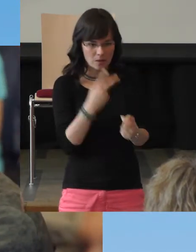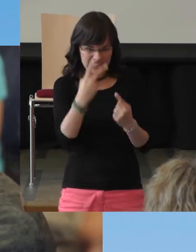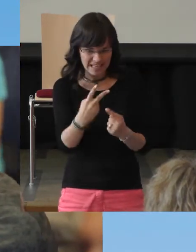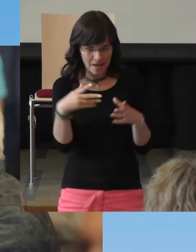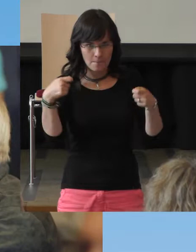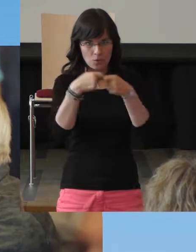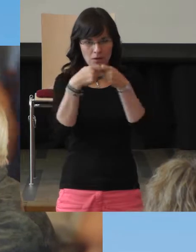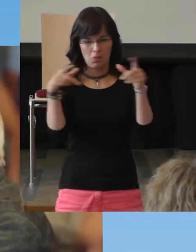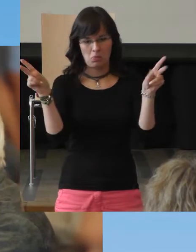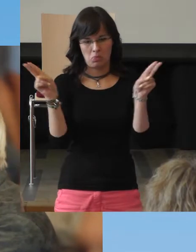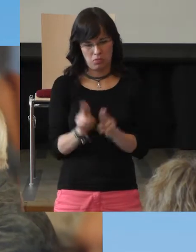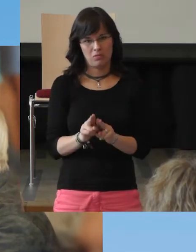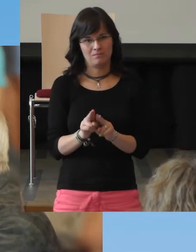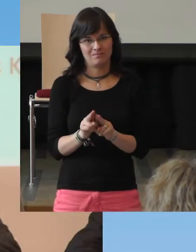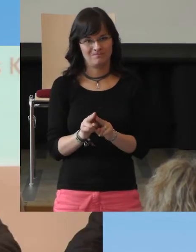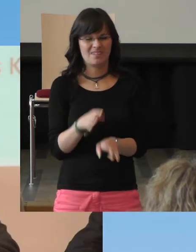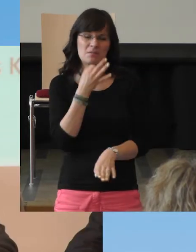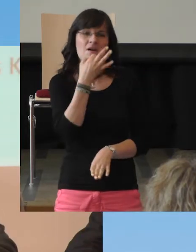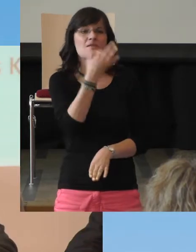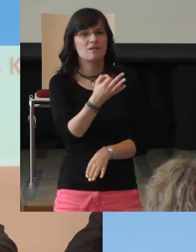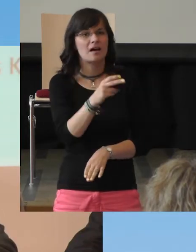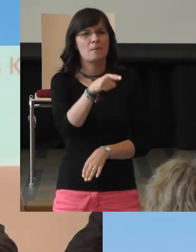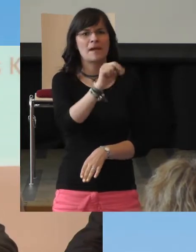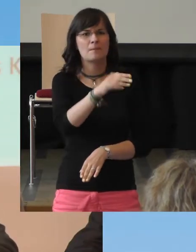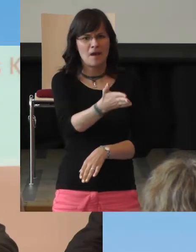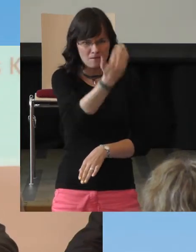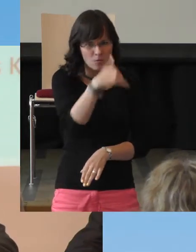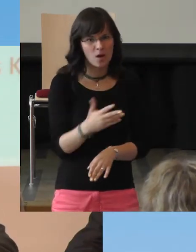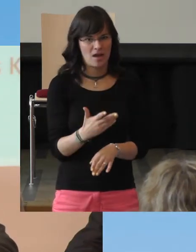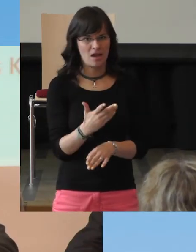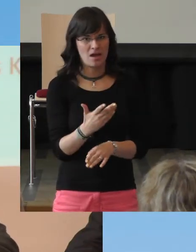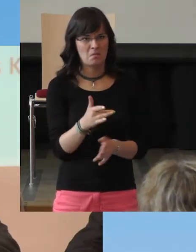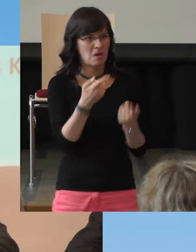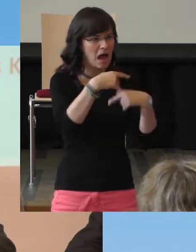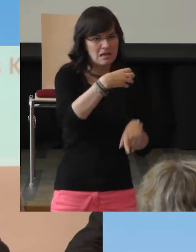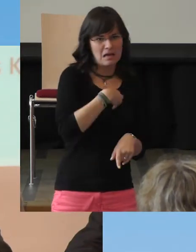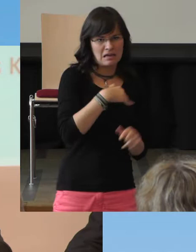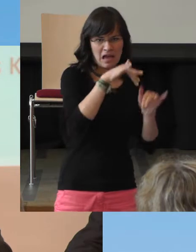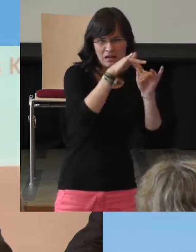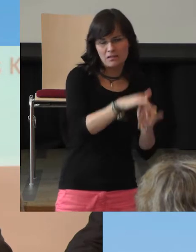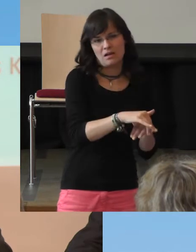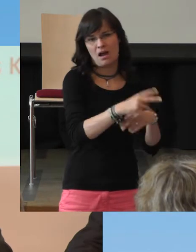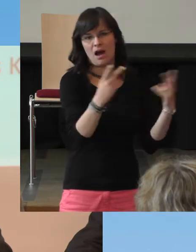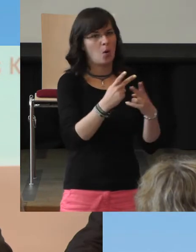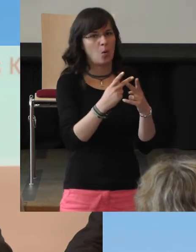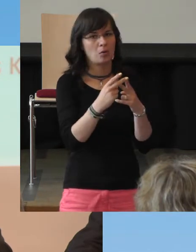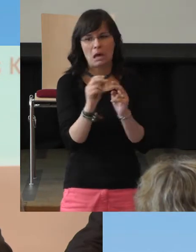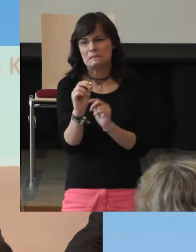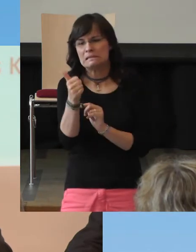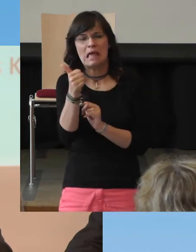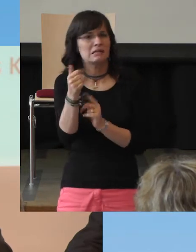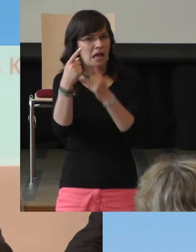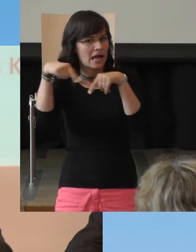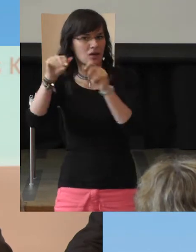Polyneuropathie ist es eine der bekannten Polyneuropathien mit den häufigen Ursachen oder ist eine seltene das heißt man sollte nochmal